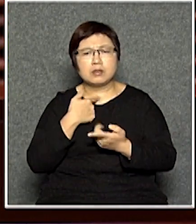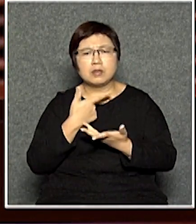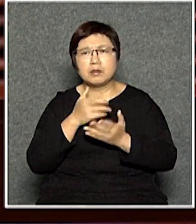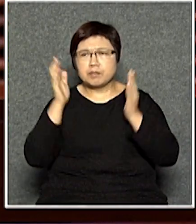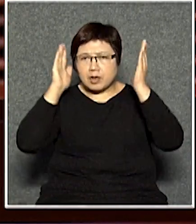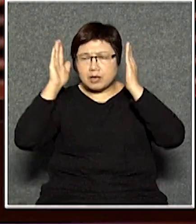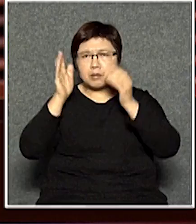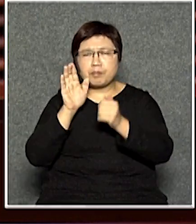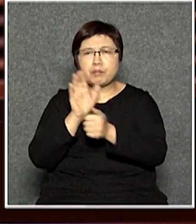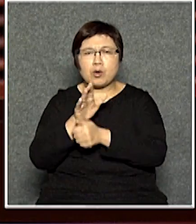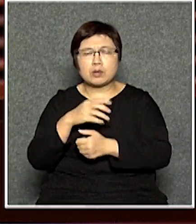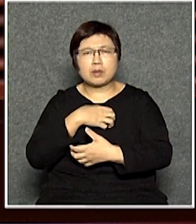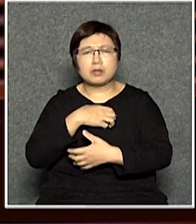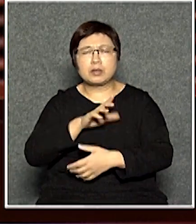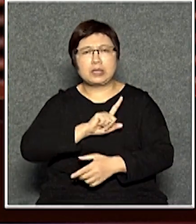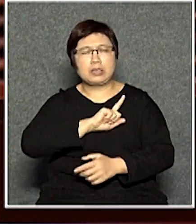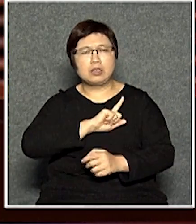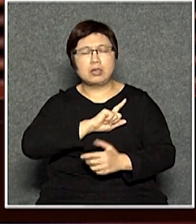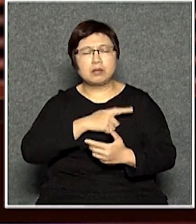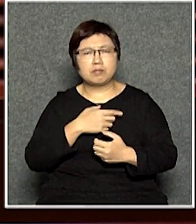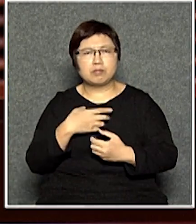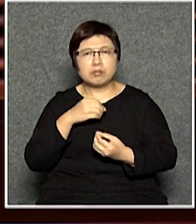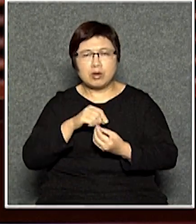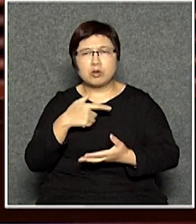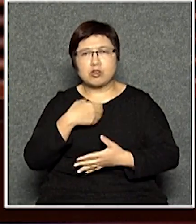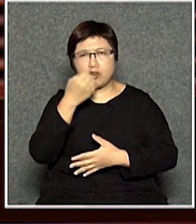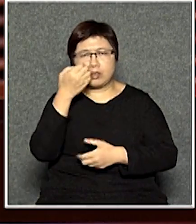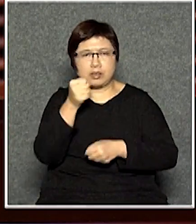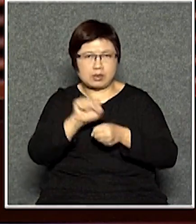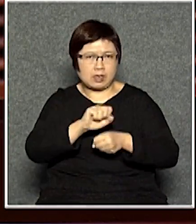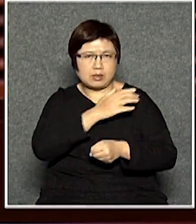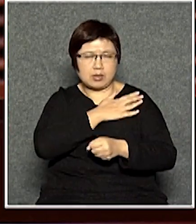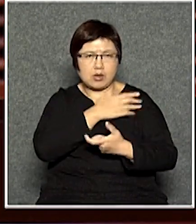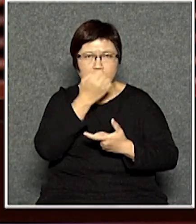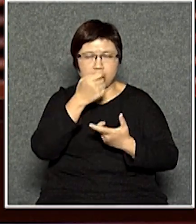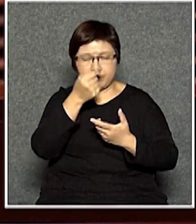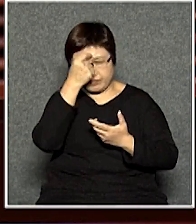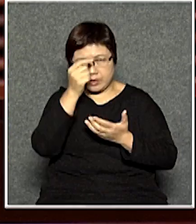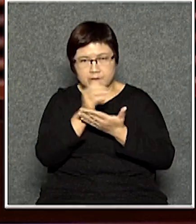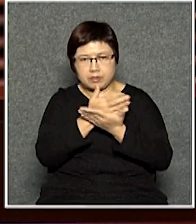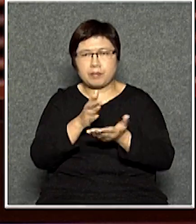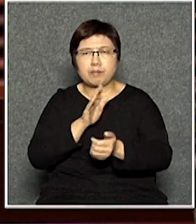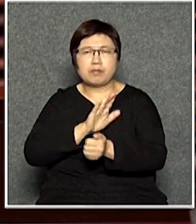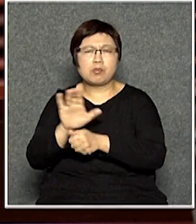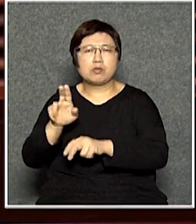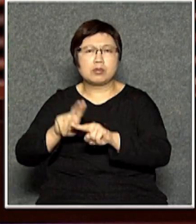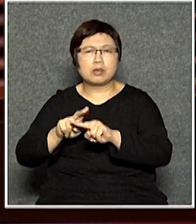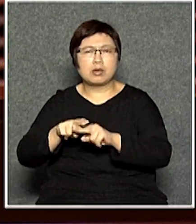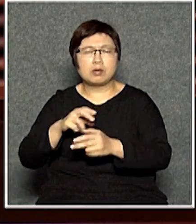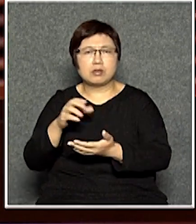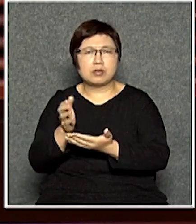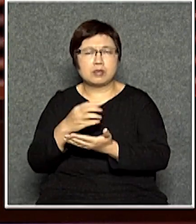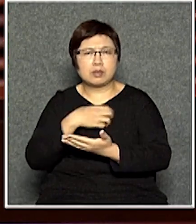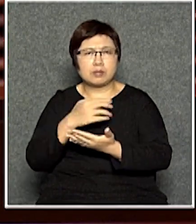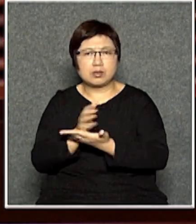西亞分憂，他們是為自己的，我們香港多一重責任，為香港人分憂之餘，為祖國分憂。我相信黃定光議員在一陣發